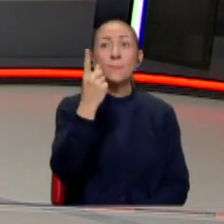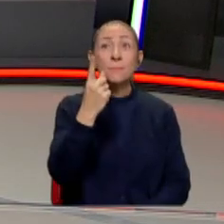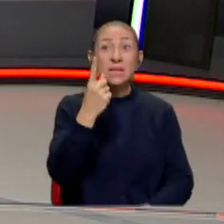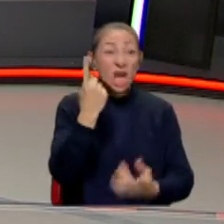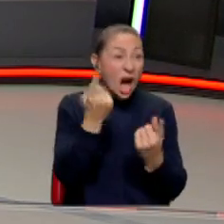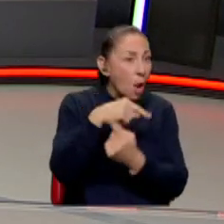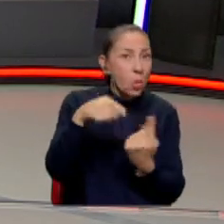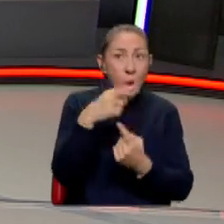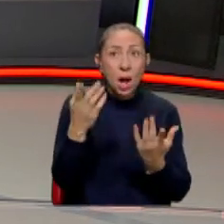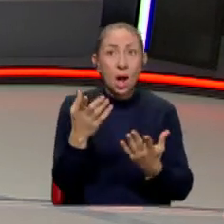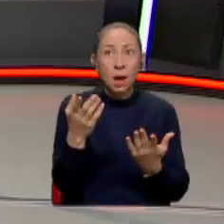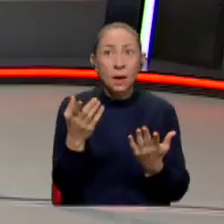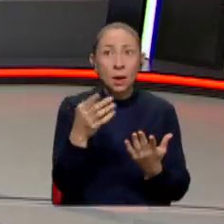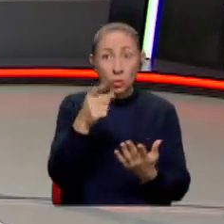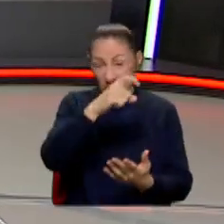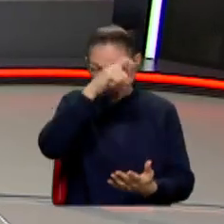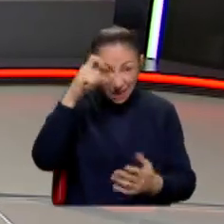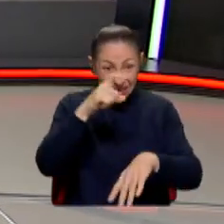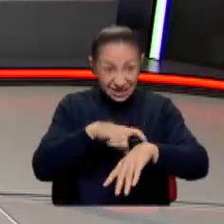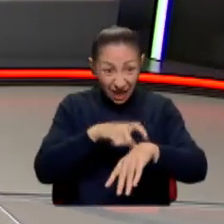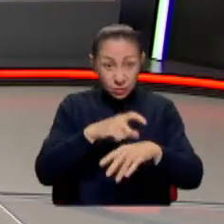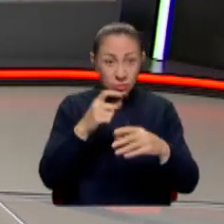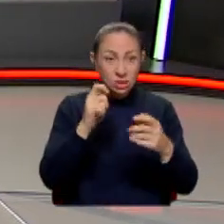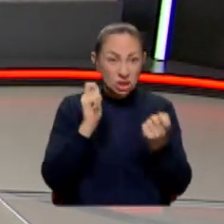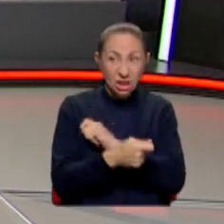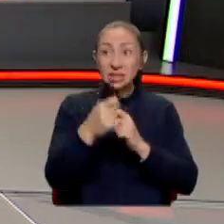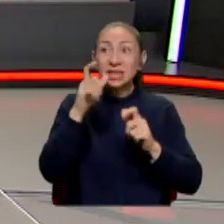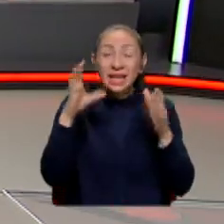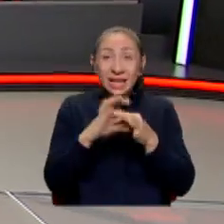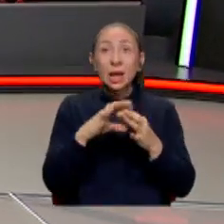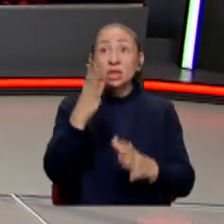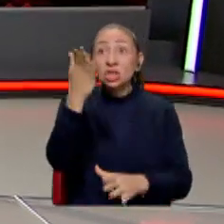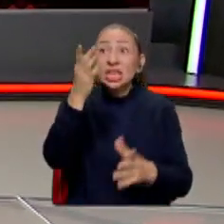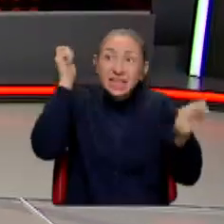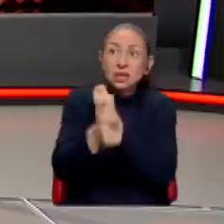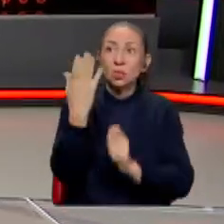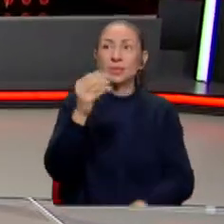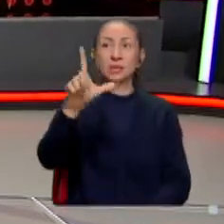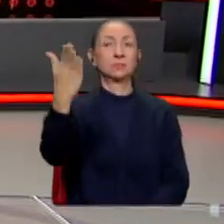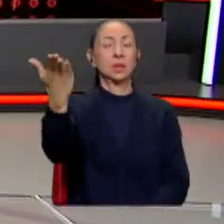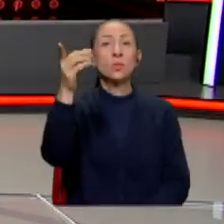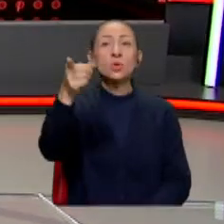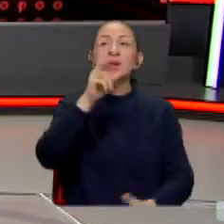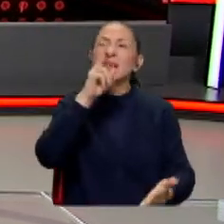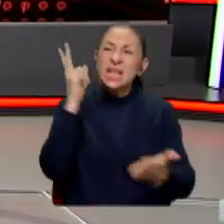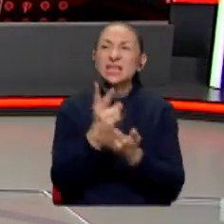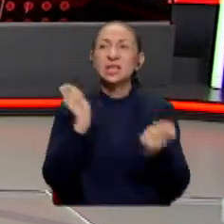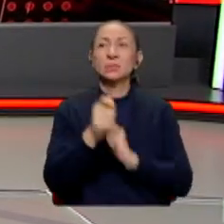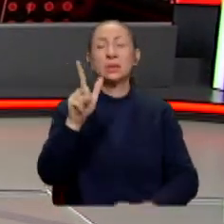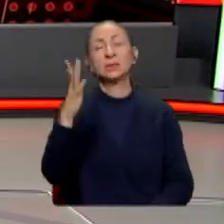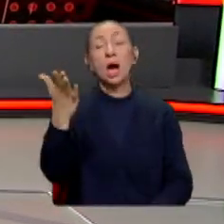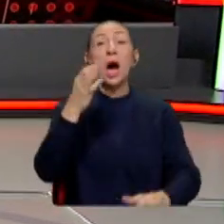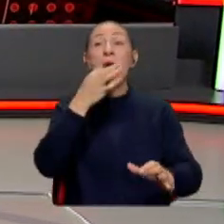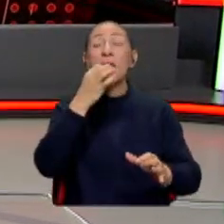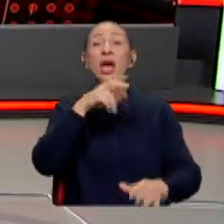aranıyor ya bu yaz Bu saat zulmüyle ilgili işte Milat bunun kesinlikle değişmesi lazım